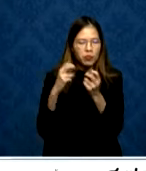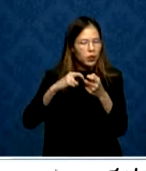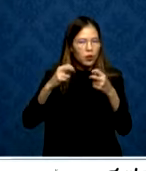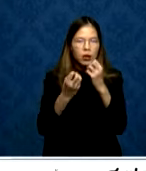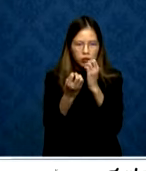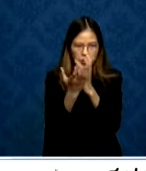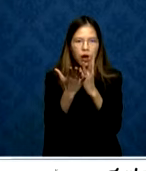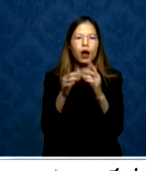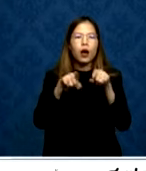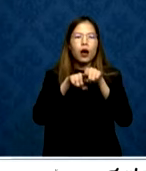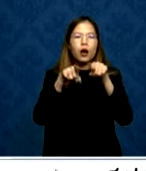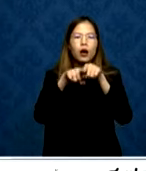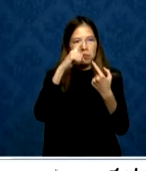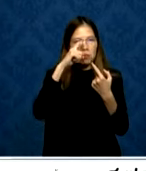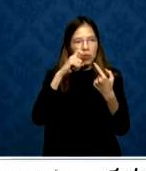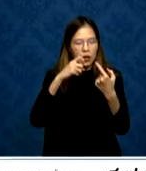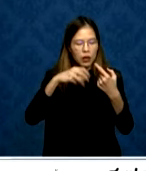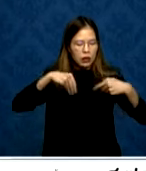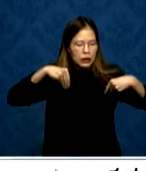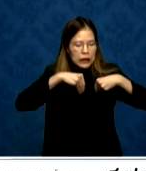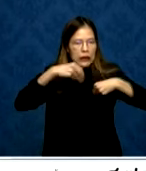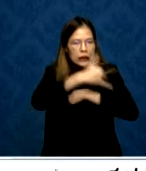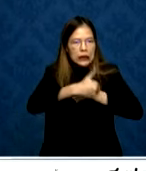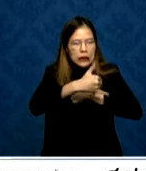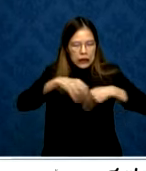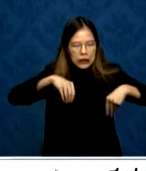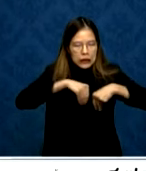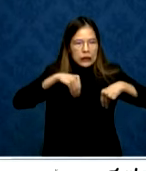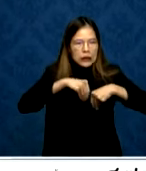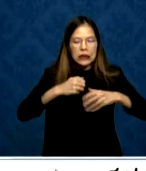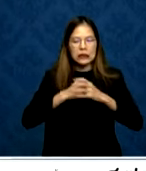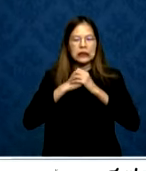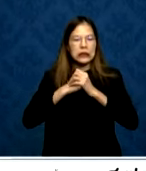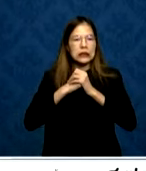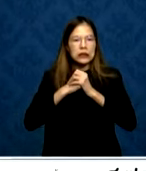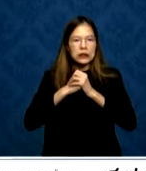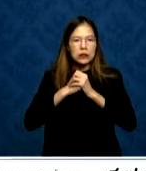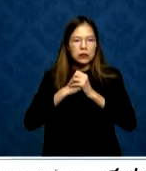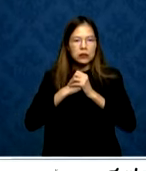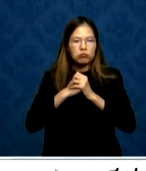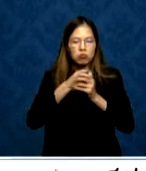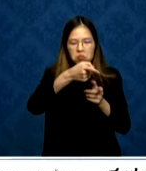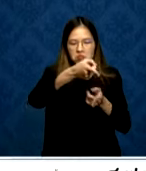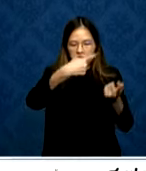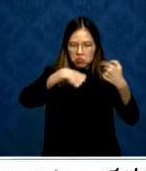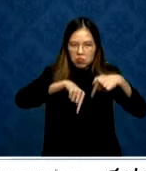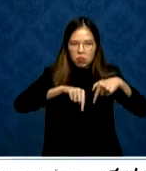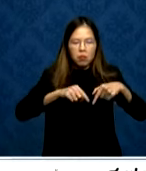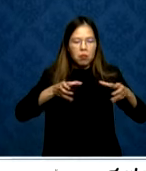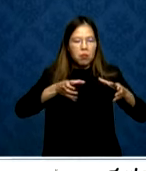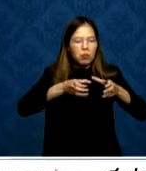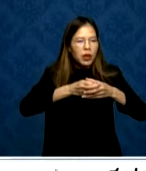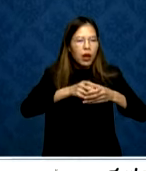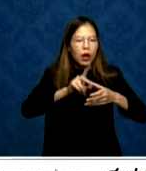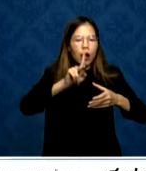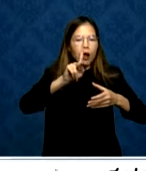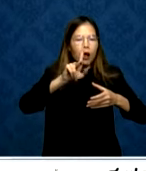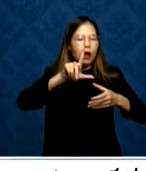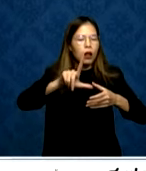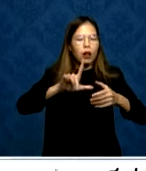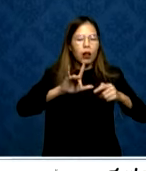ย่างแน่นอนและเราก็เห็นว่าเฉพาะในส่วนของประเทศจีนนะครับก็มาตั้งโรงกันในประเทศไทยมากมาย